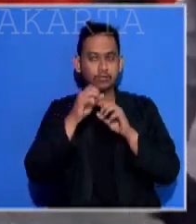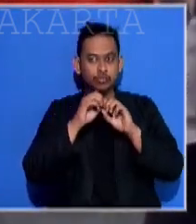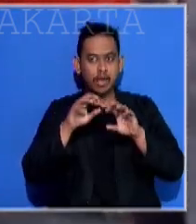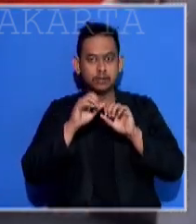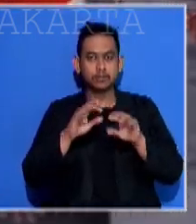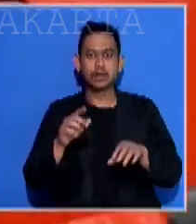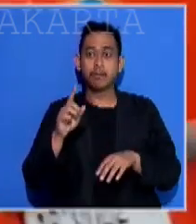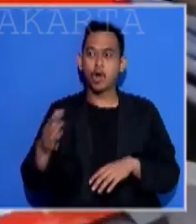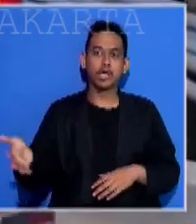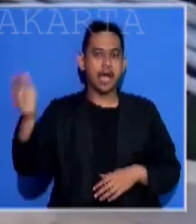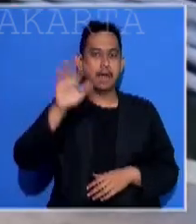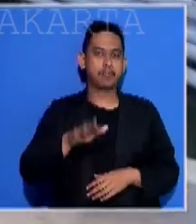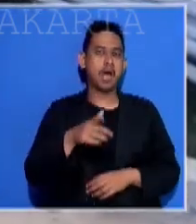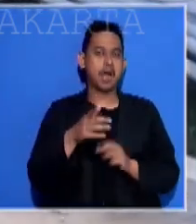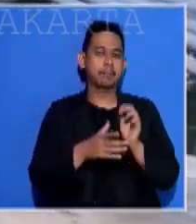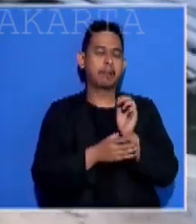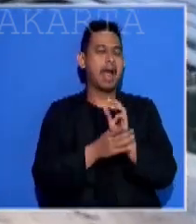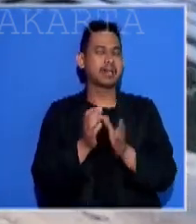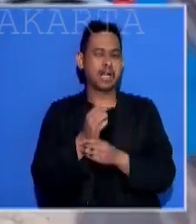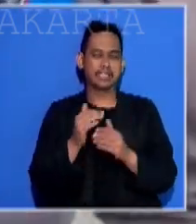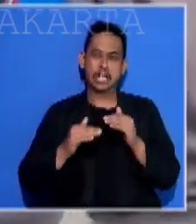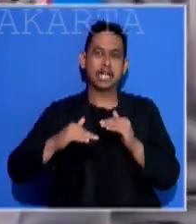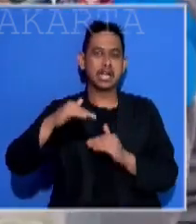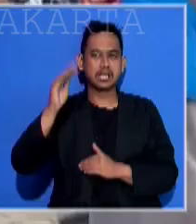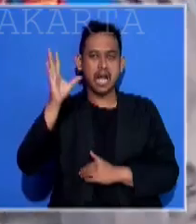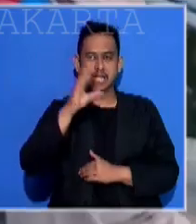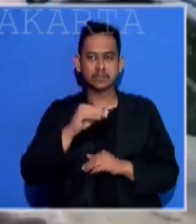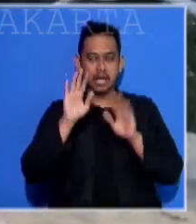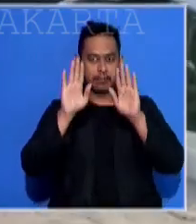gelombang tinggi dalam 2 hari ke depan melalui media sosial maupun secara